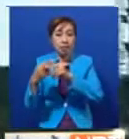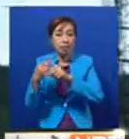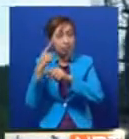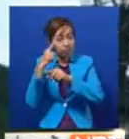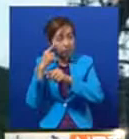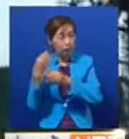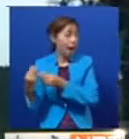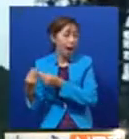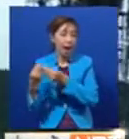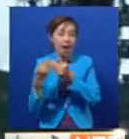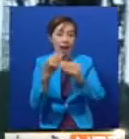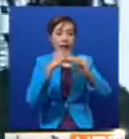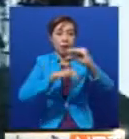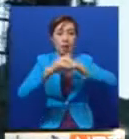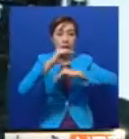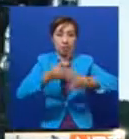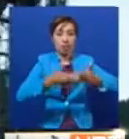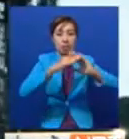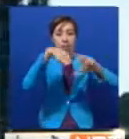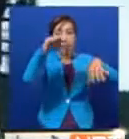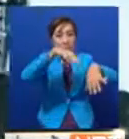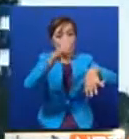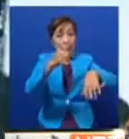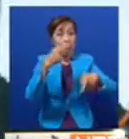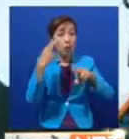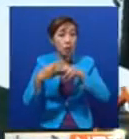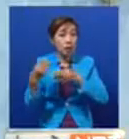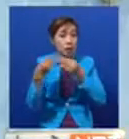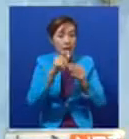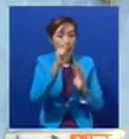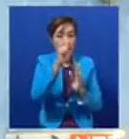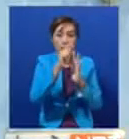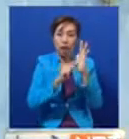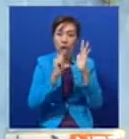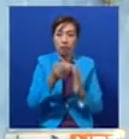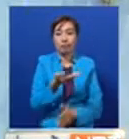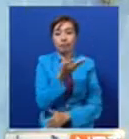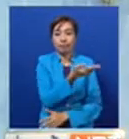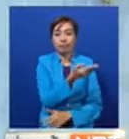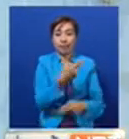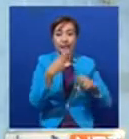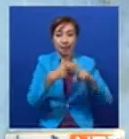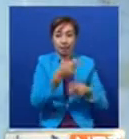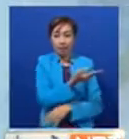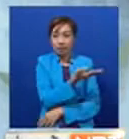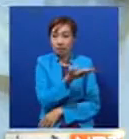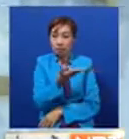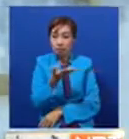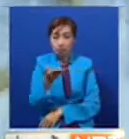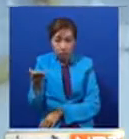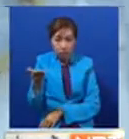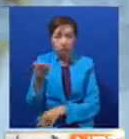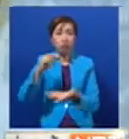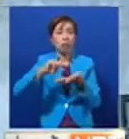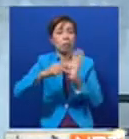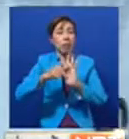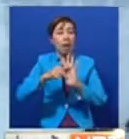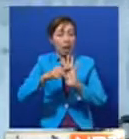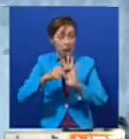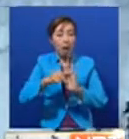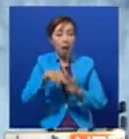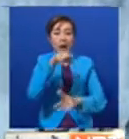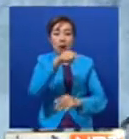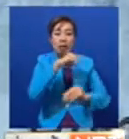ญาตให้จัดสร้างและพระราชทานชื่อว่าอุทยานราชพักที่มีความหมายว่าอุทยานที่สร้างขึ้นด้วยความจ